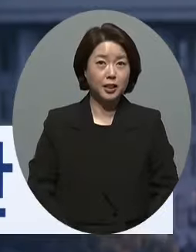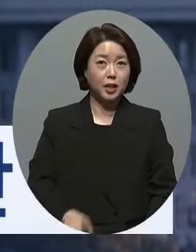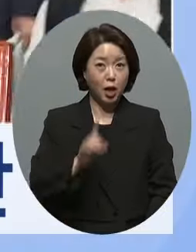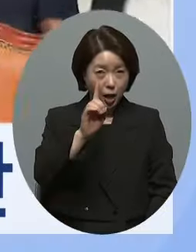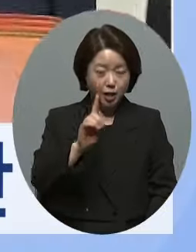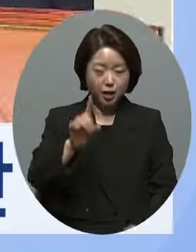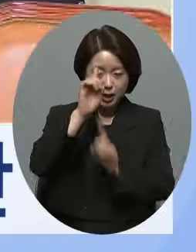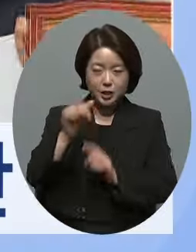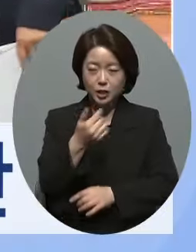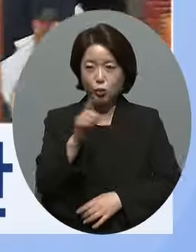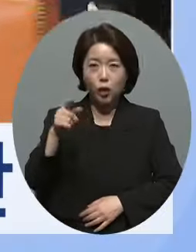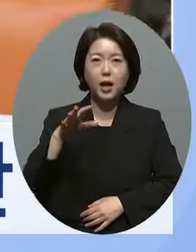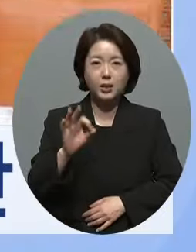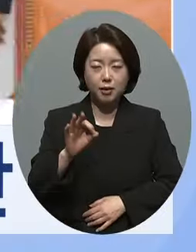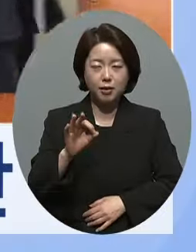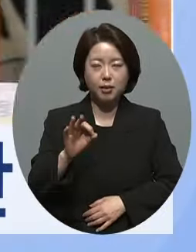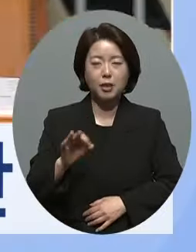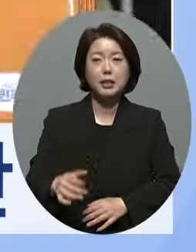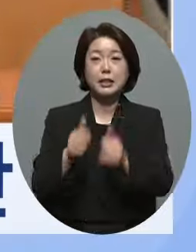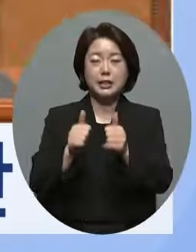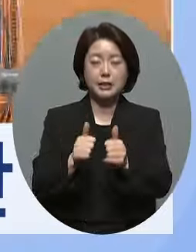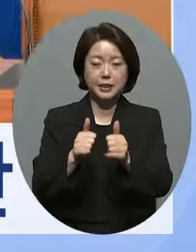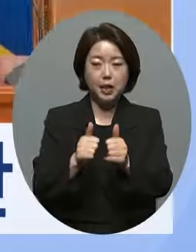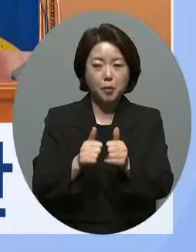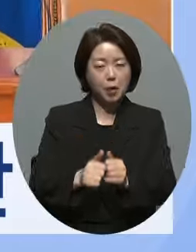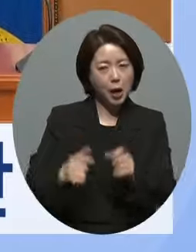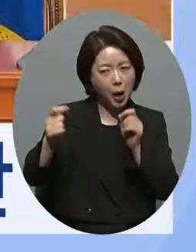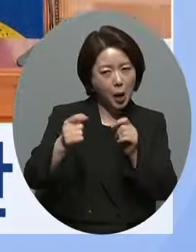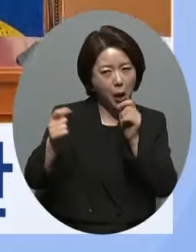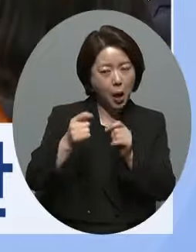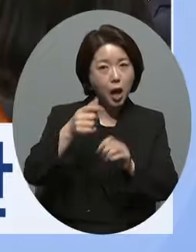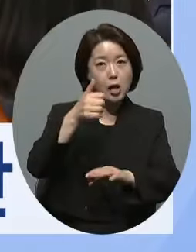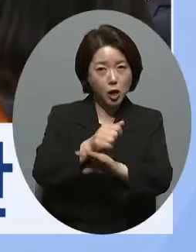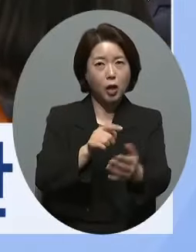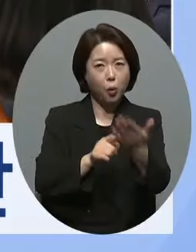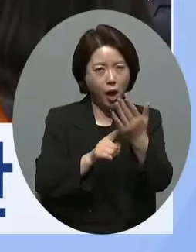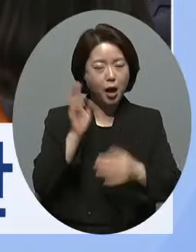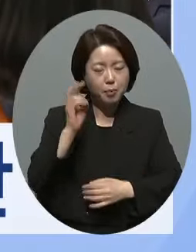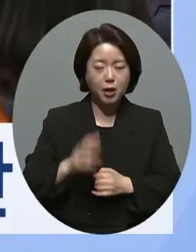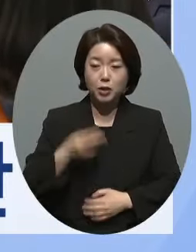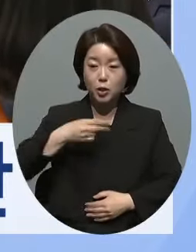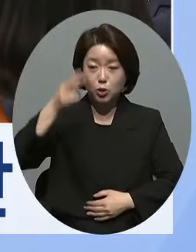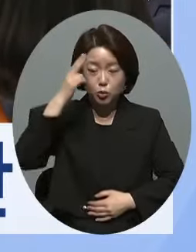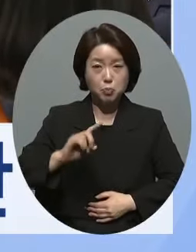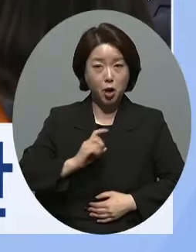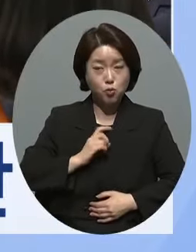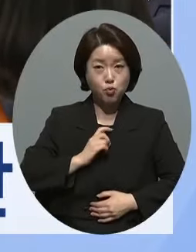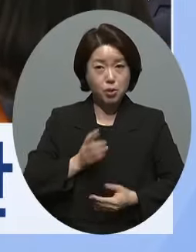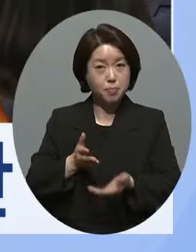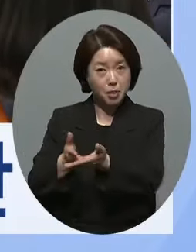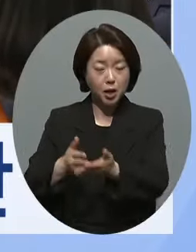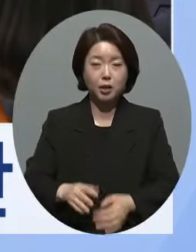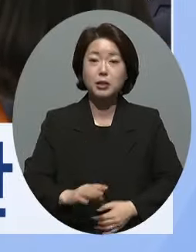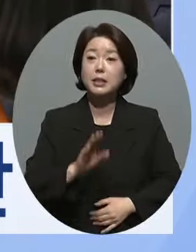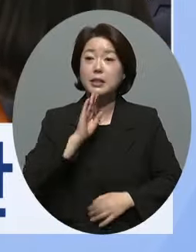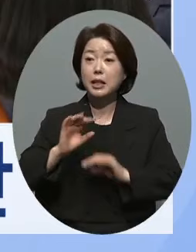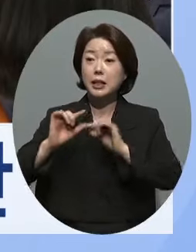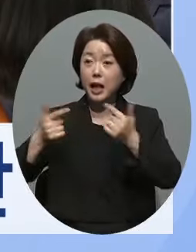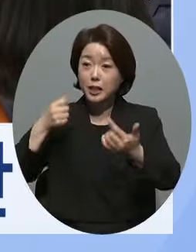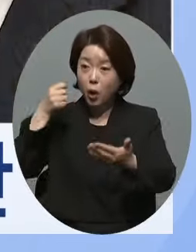지사에 대한 재판이 지금 자꾸 이제 앞으로 다가오기 때문입니다 그러다 보니까 술판 의혹 했었죠 사실이 아닌 것으로 거의 이제 확정이